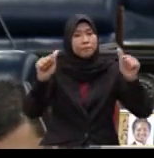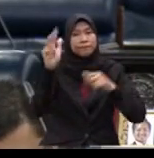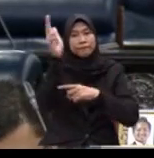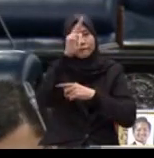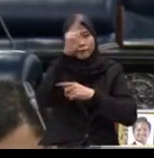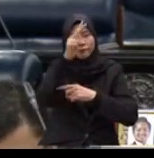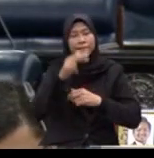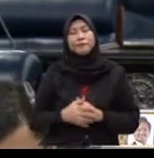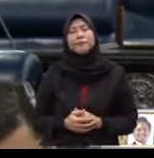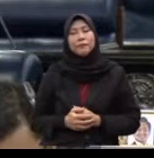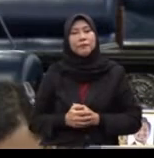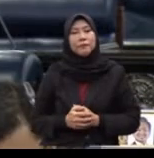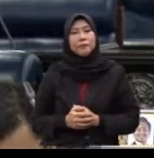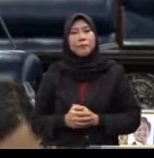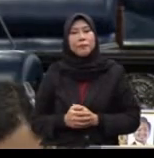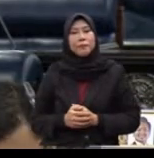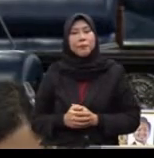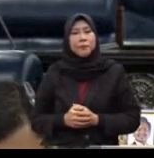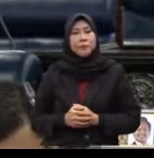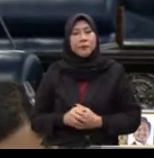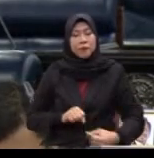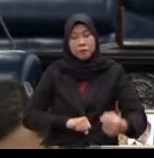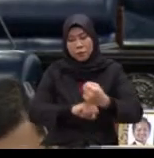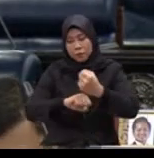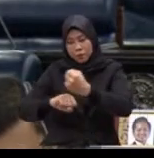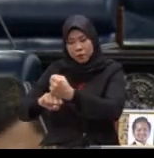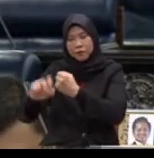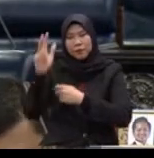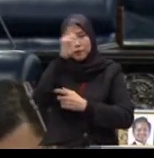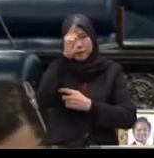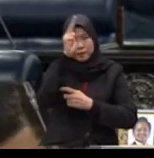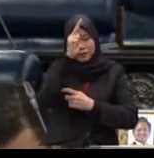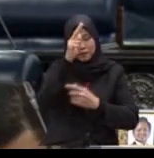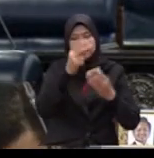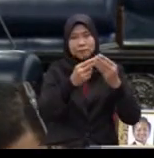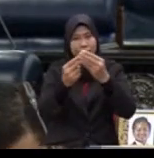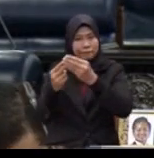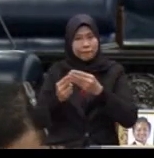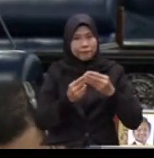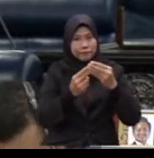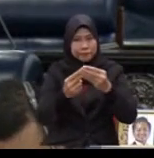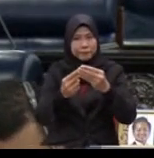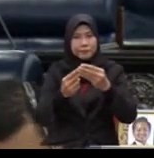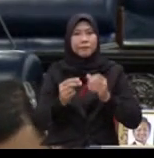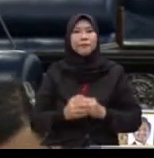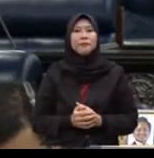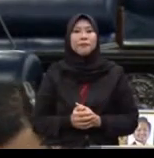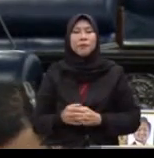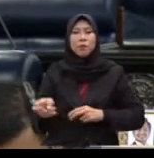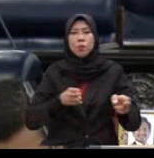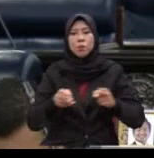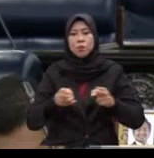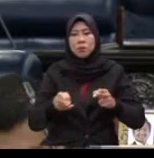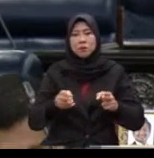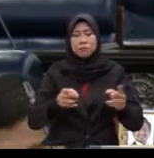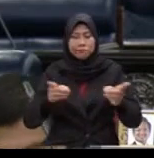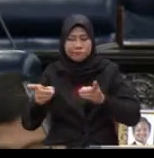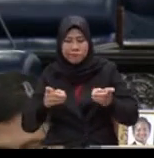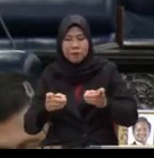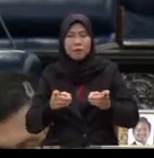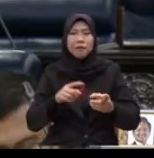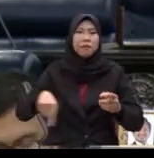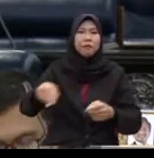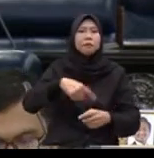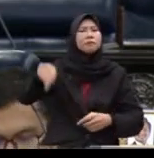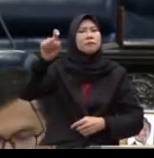alami dalam mendukung prinsip kerajaan perpaduan pelaksanaan urusan tata tertib perlu